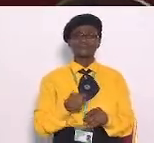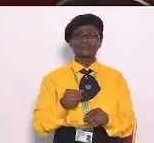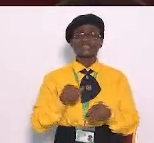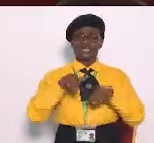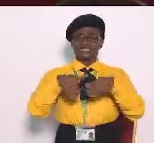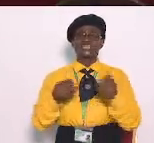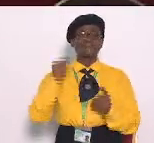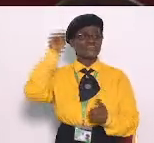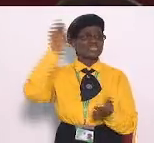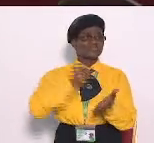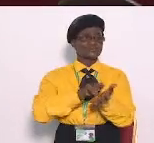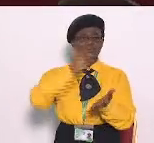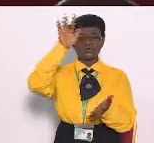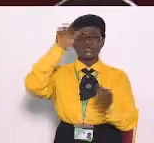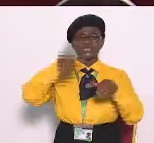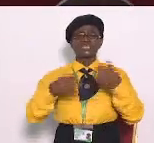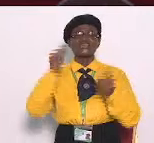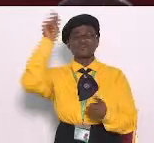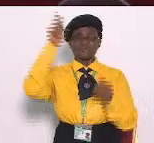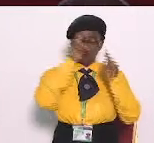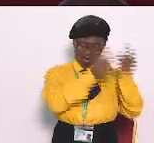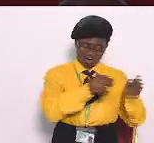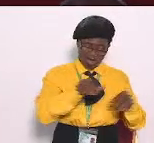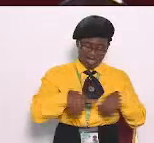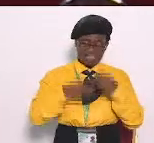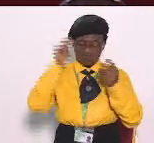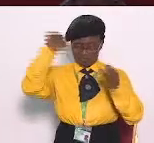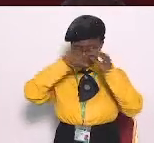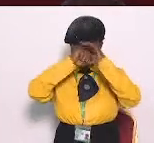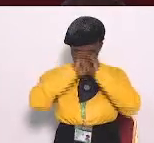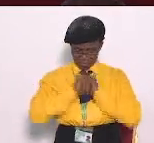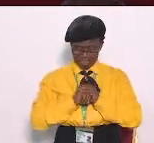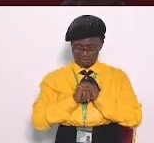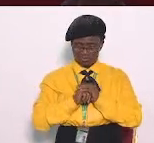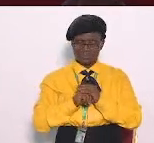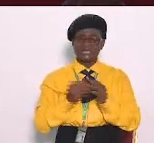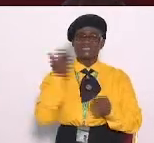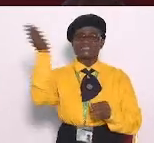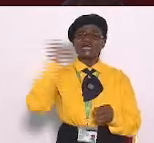amis donne-lui la gloire donne-lui l'honneur donne-lui